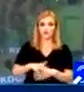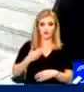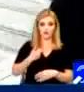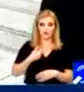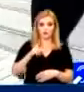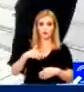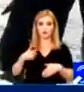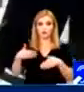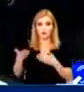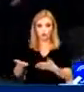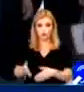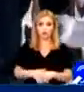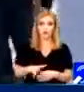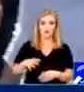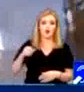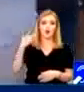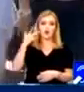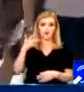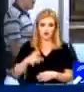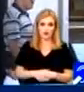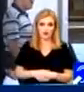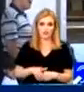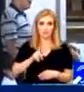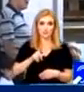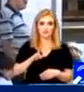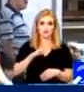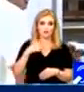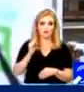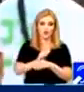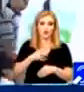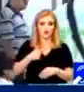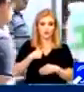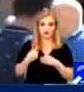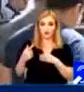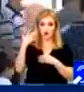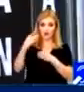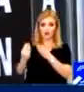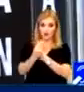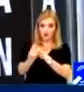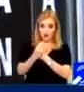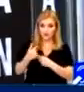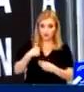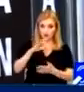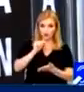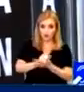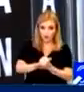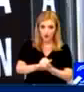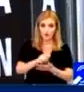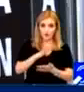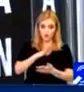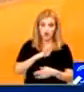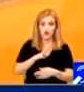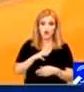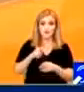de a elibera un pastor american arestat la domiciliu, pastor pe care l-acuză de spionaj, a provocat cel mai mare scandal Statele Unite-Turcia